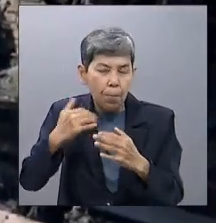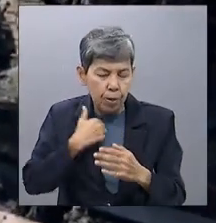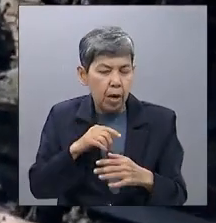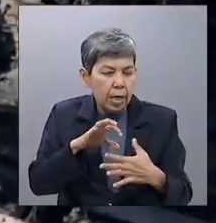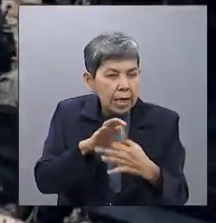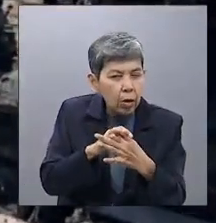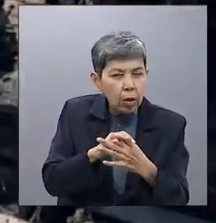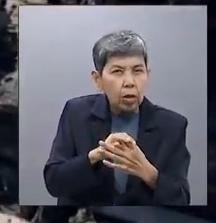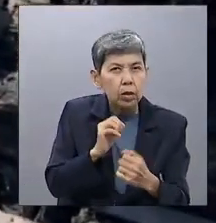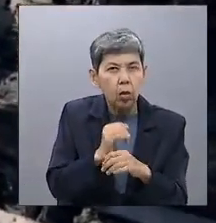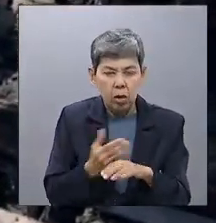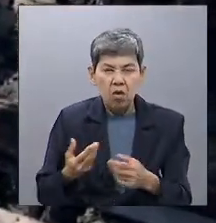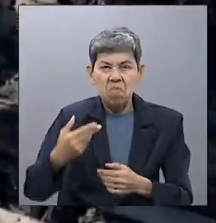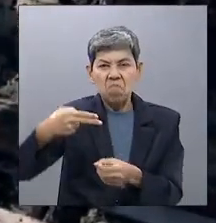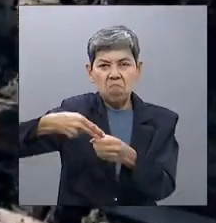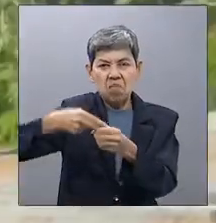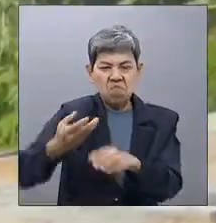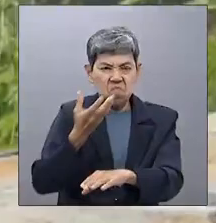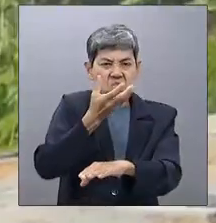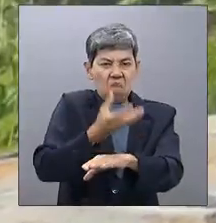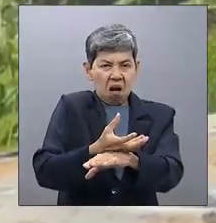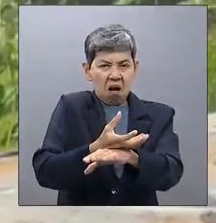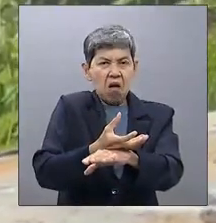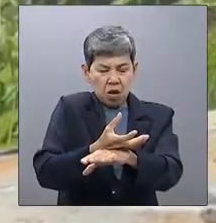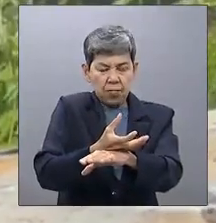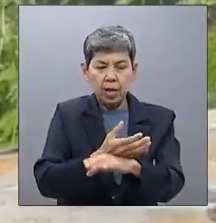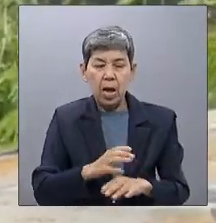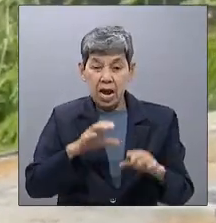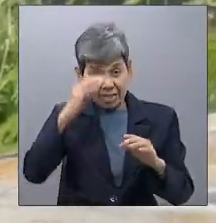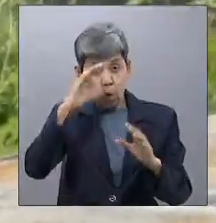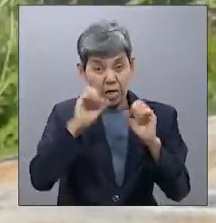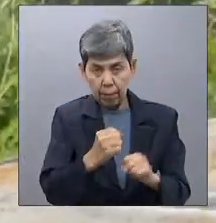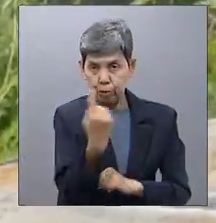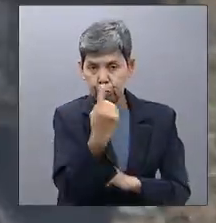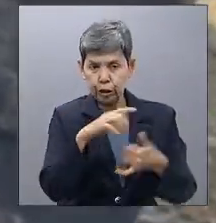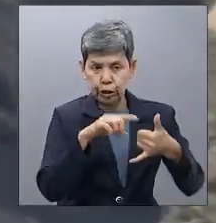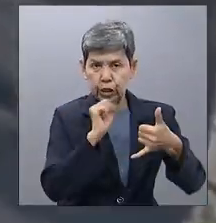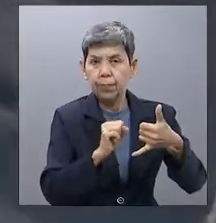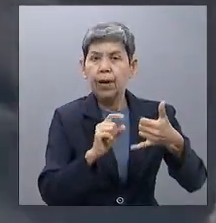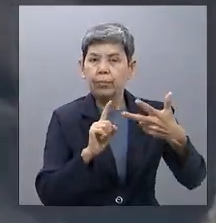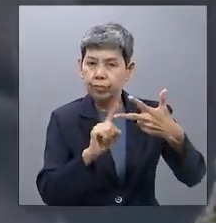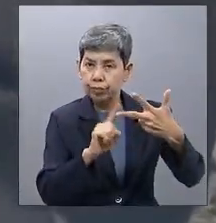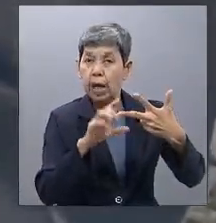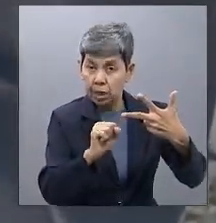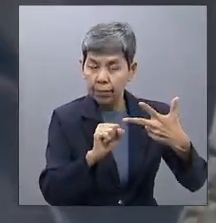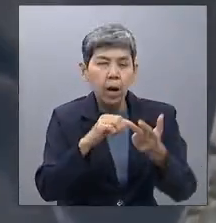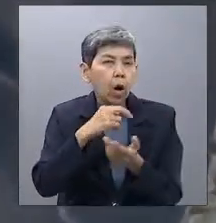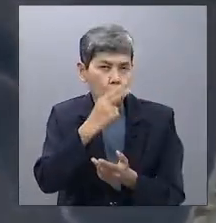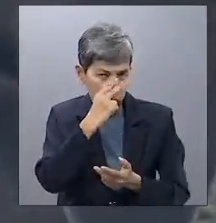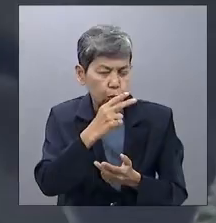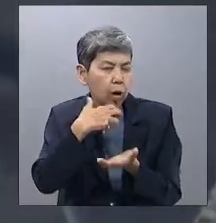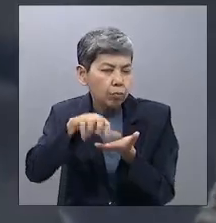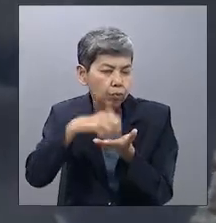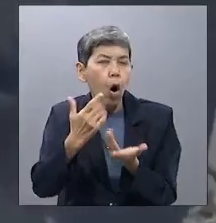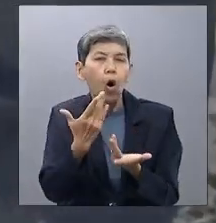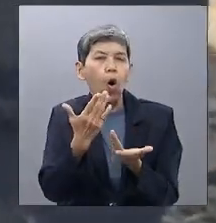ในการบรรทุกถังน้ำมันล่าสุดเจ้าหน้าที่จากผู้ต้องหาได้ 1คนคือนายนิคมบุญหนักนะคะรายละเอียดจะมีการแถลง